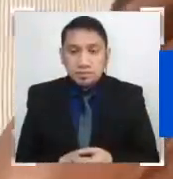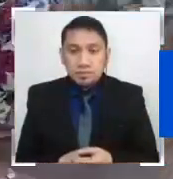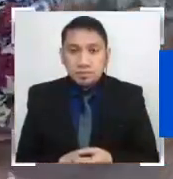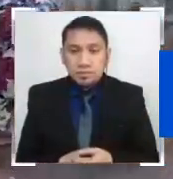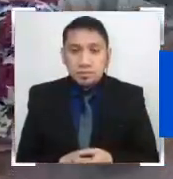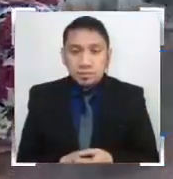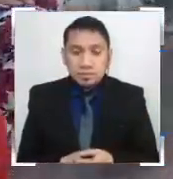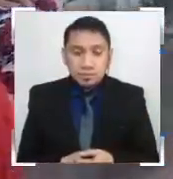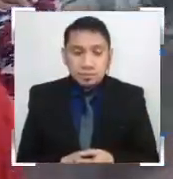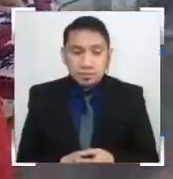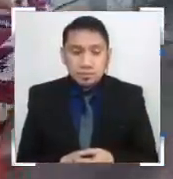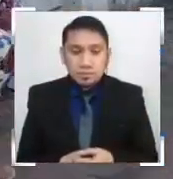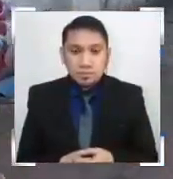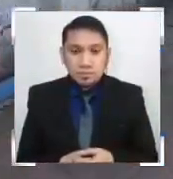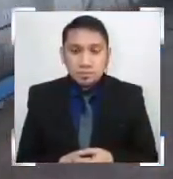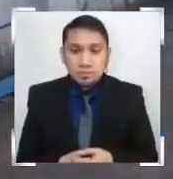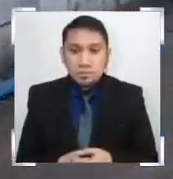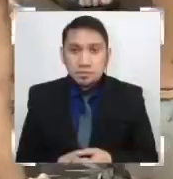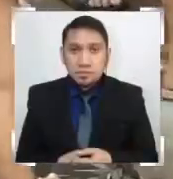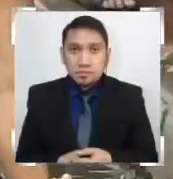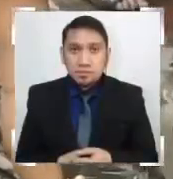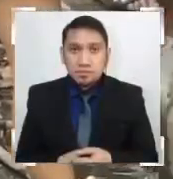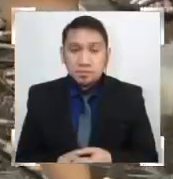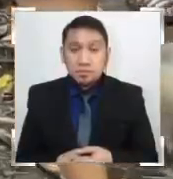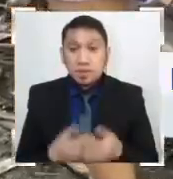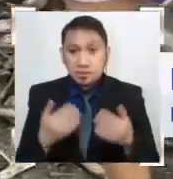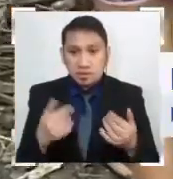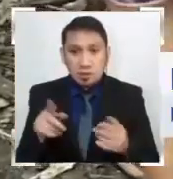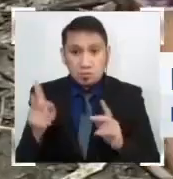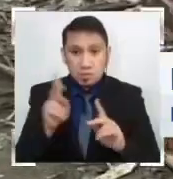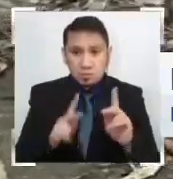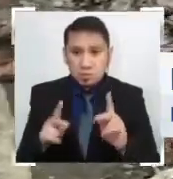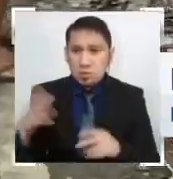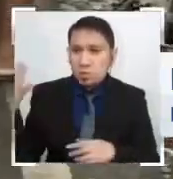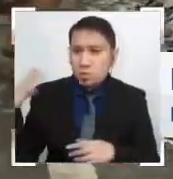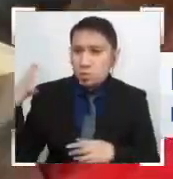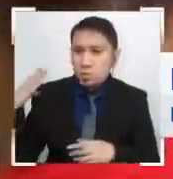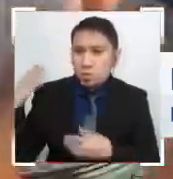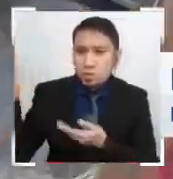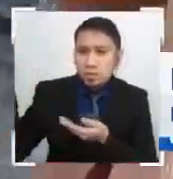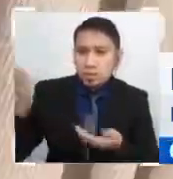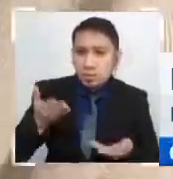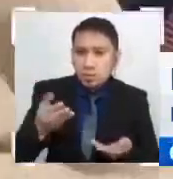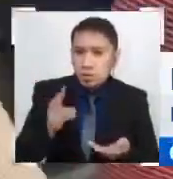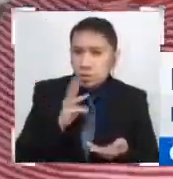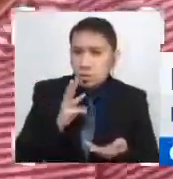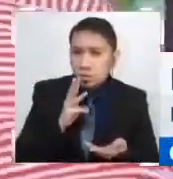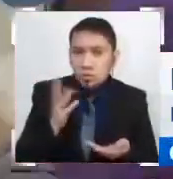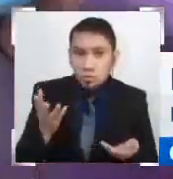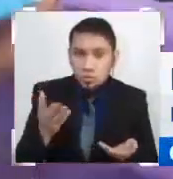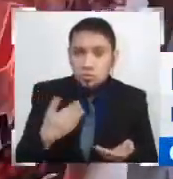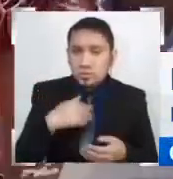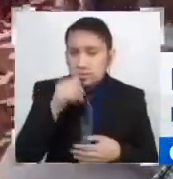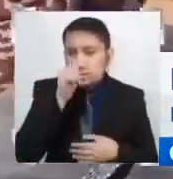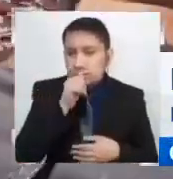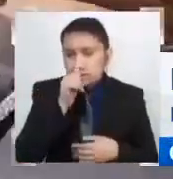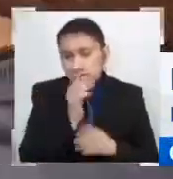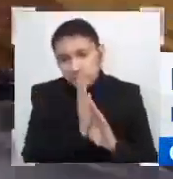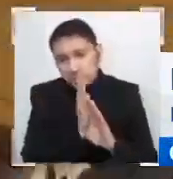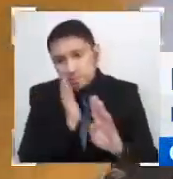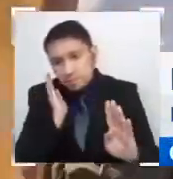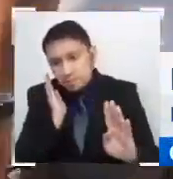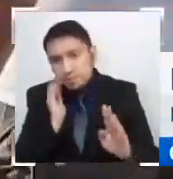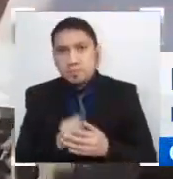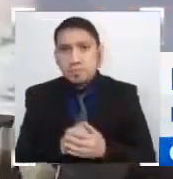tubig. Sa rasyon umaasa ang mga taga Cebu City para makakuha ng tubig. Sinatsaga ang mahabang pila. Hindi pa rin